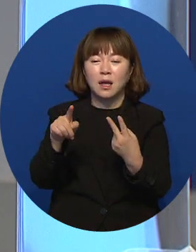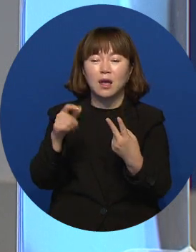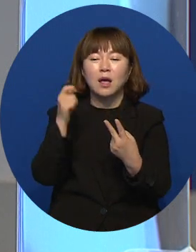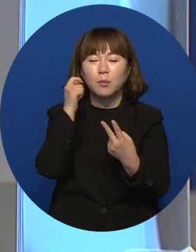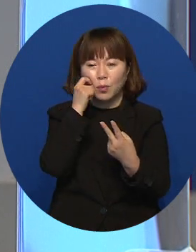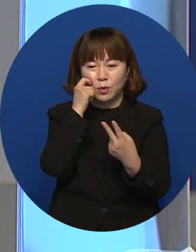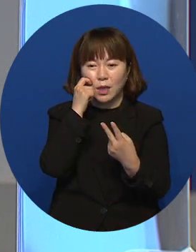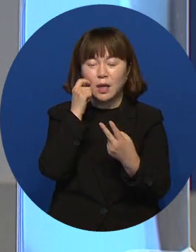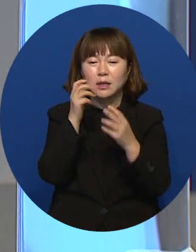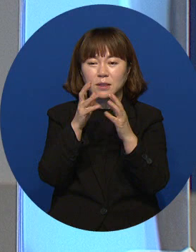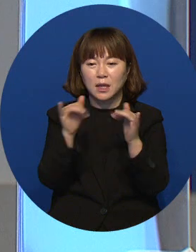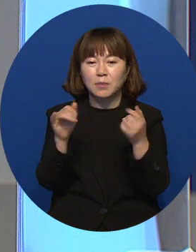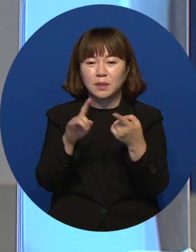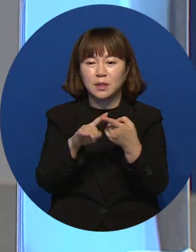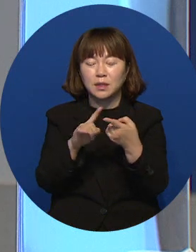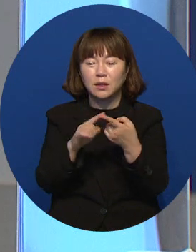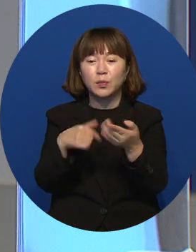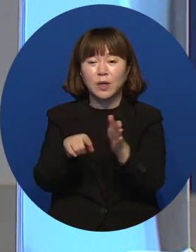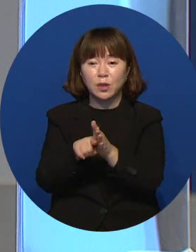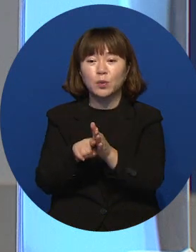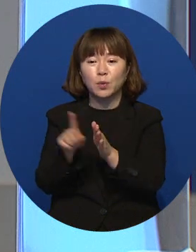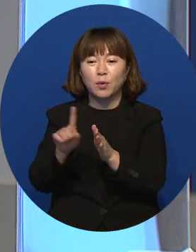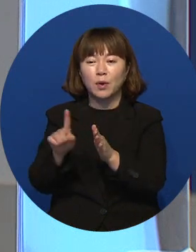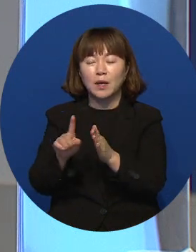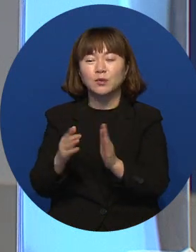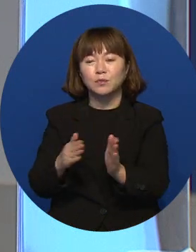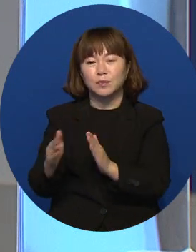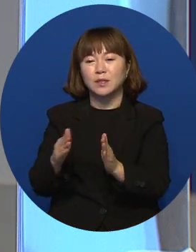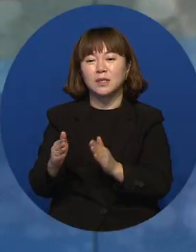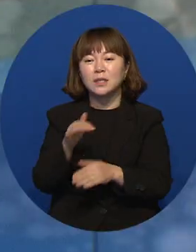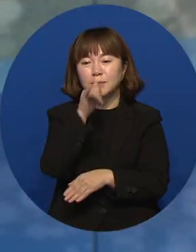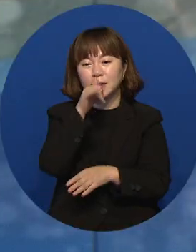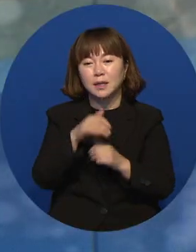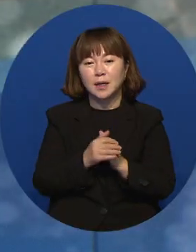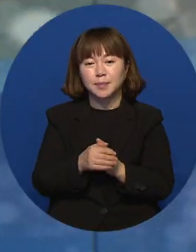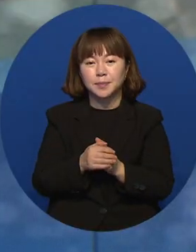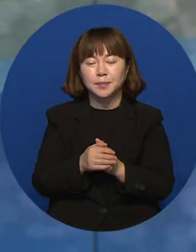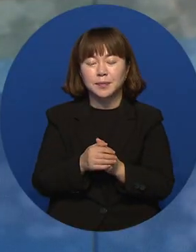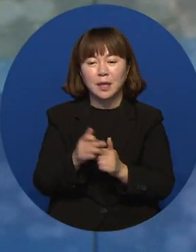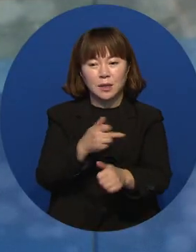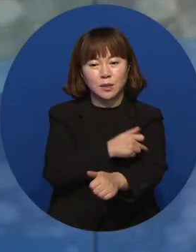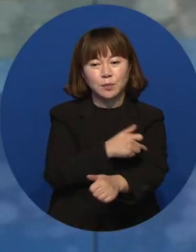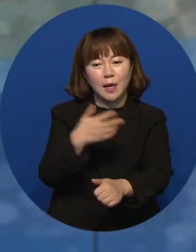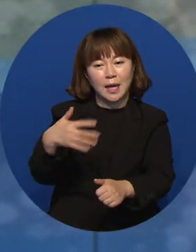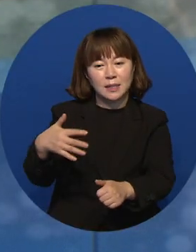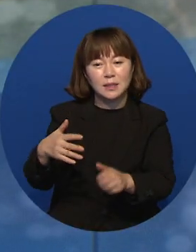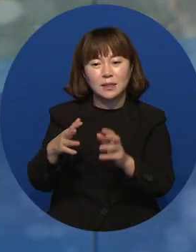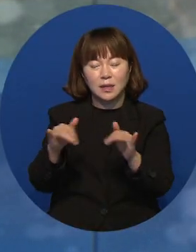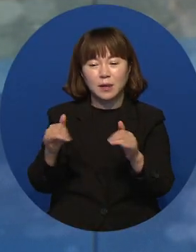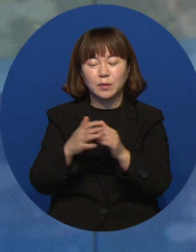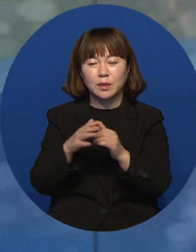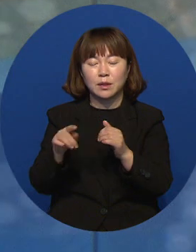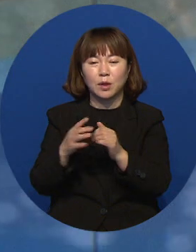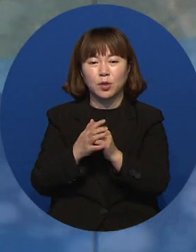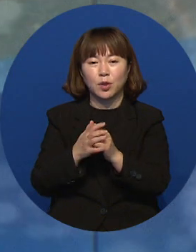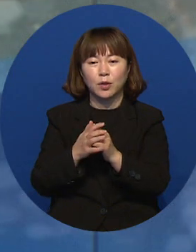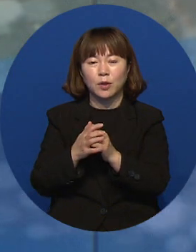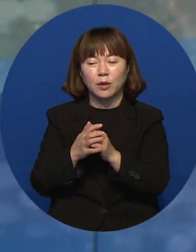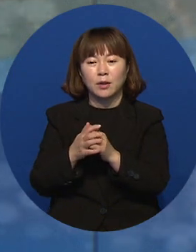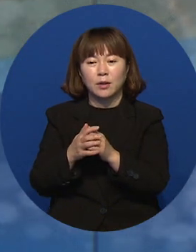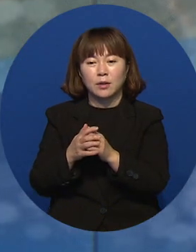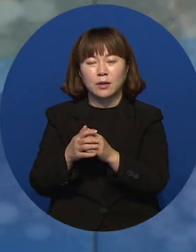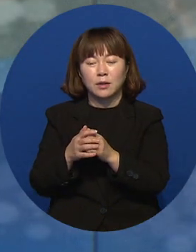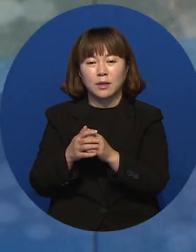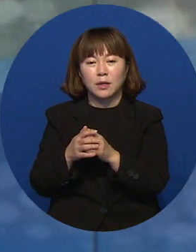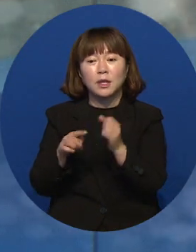정말 것도 좀 하고 있습니다 그 차까지 나츠미 접종 자들 또 여러 가지로 빠진 분들 에 대한 차별이나